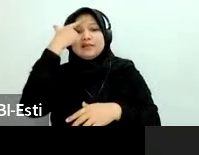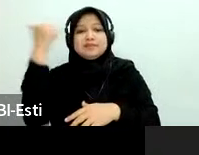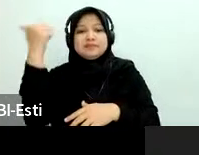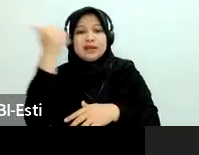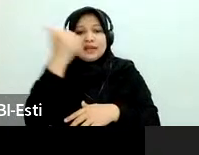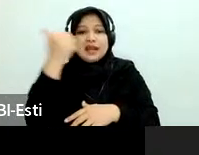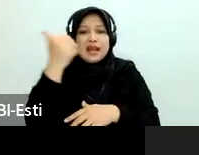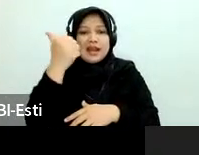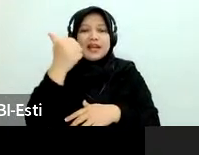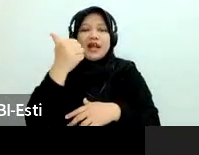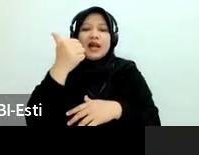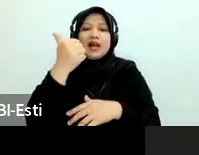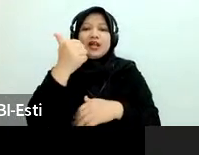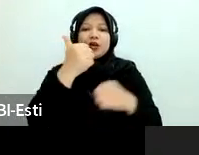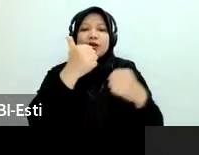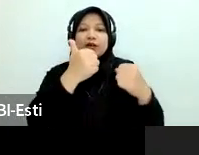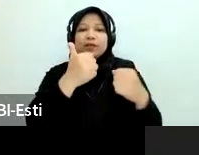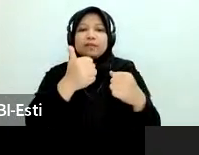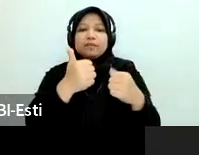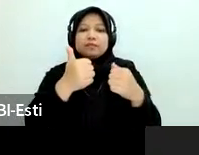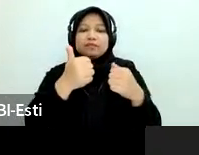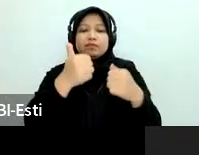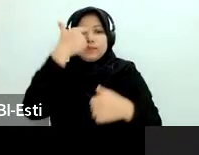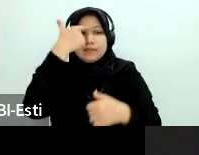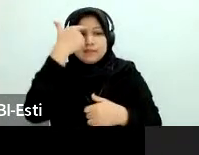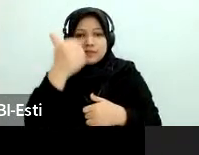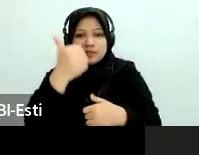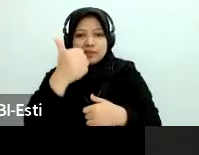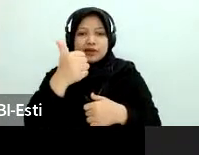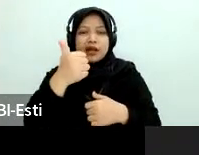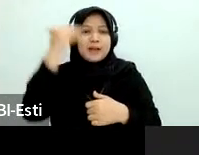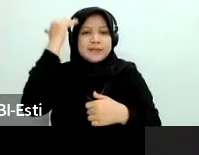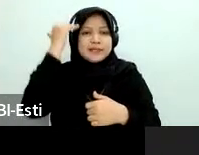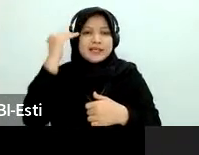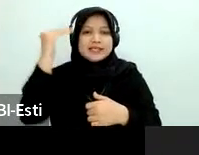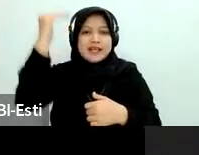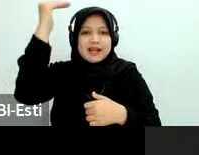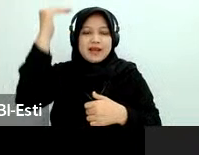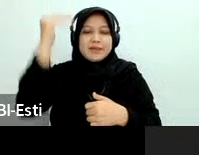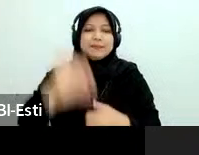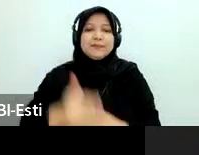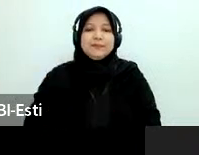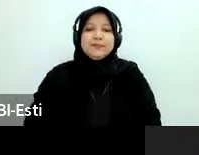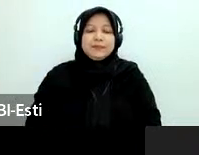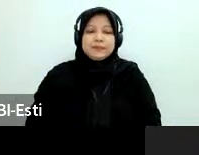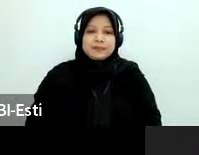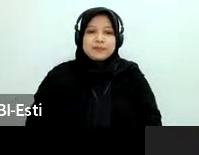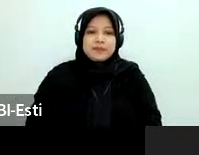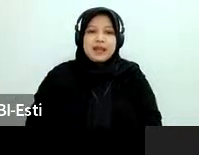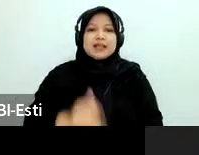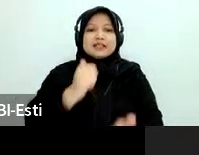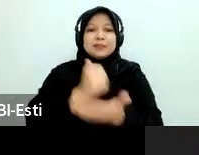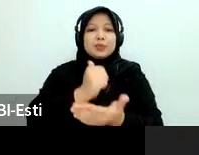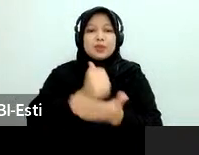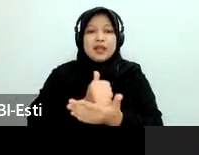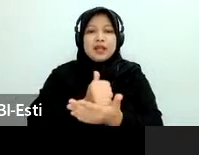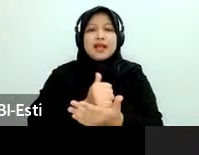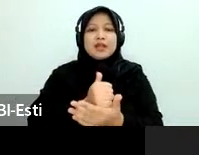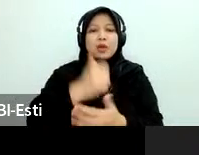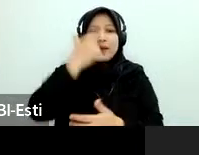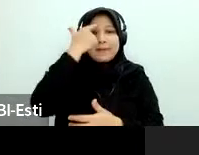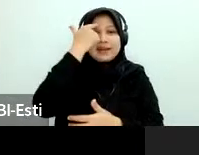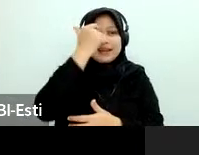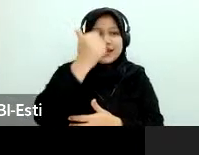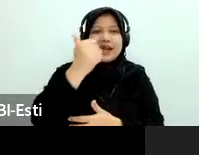ini adalah kata yang am apa ya homofon ya hampir sama Keduanya dan artinya juga